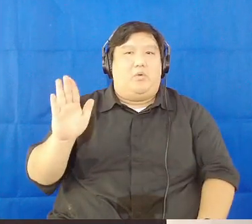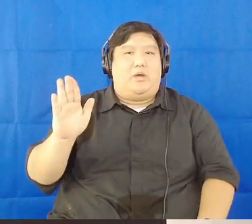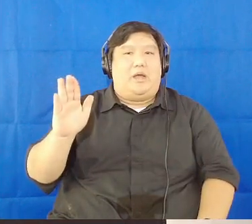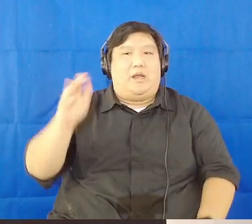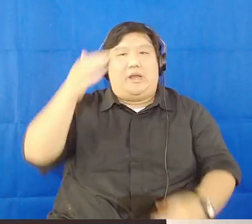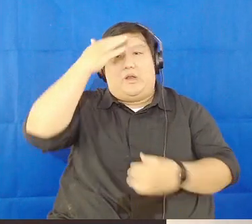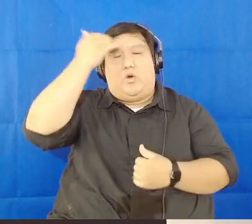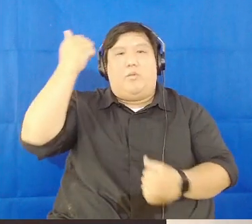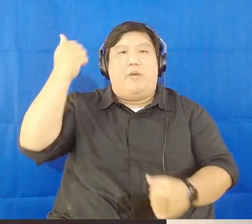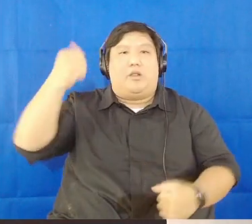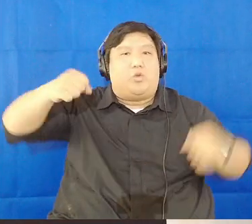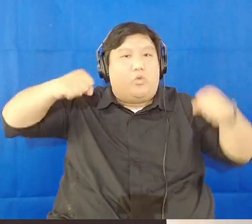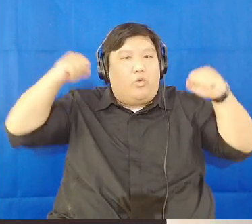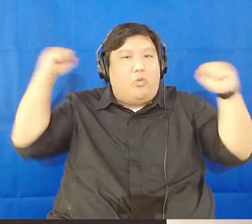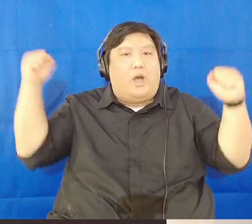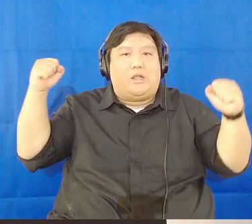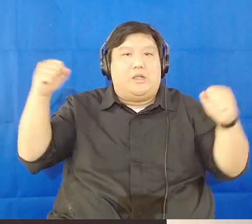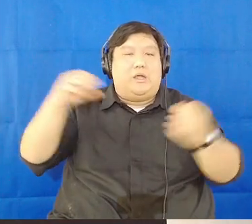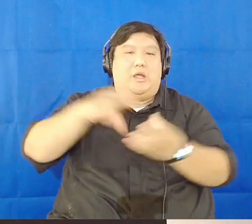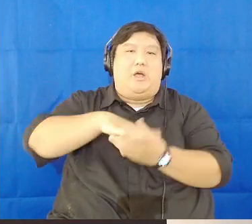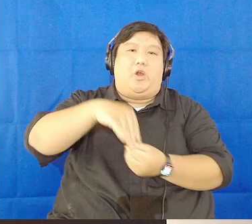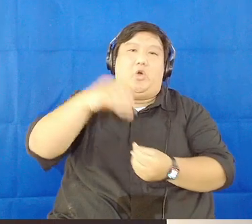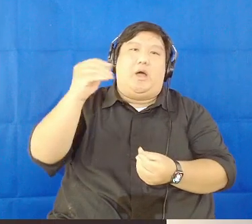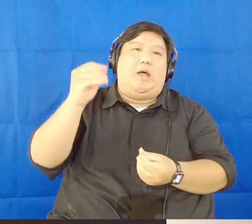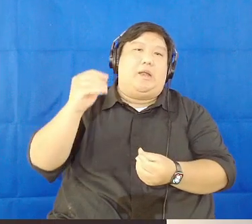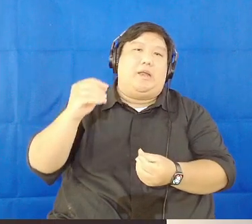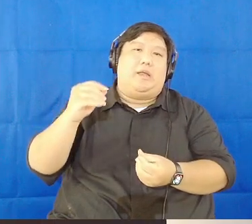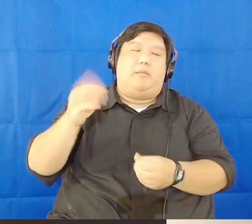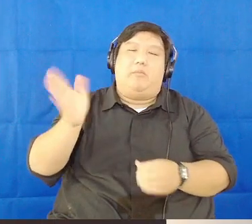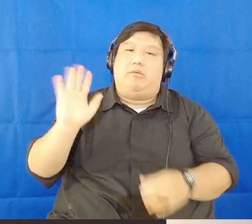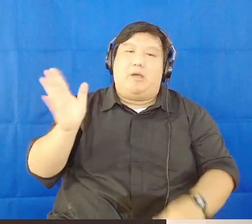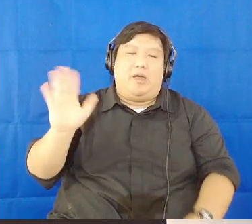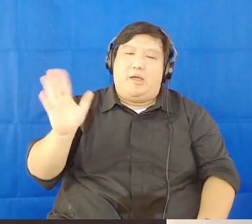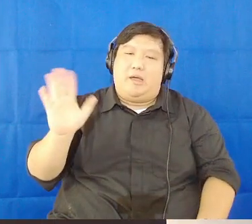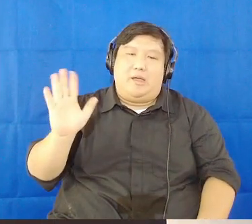itu bukan jamu rohani yang membawa kesehatan, itu bukan.